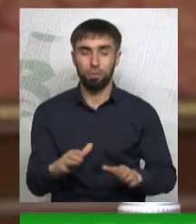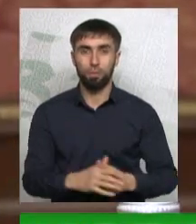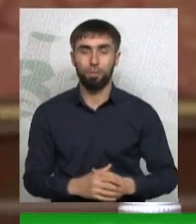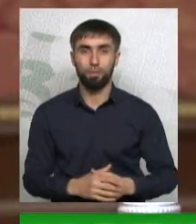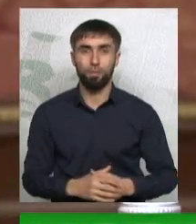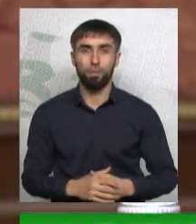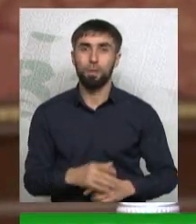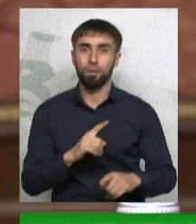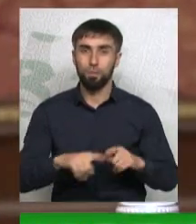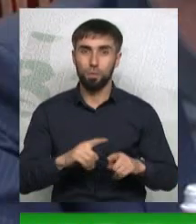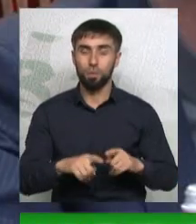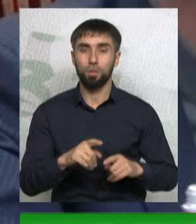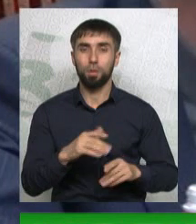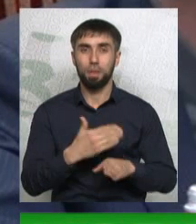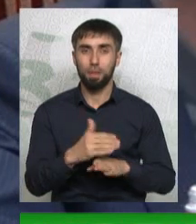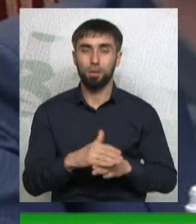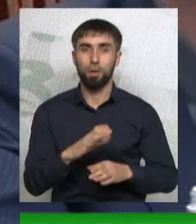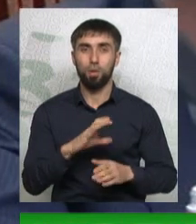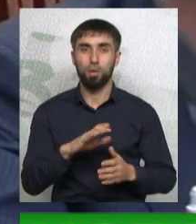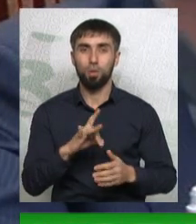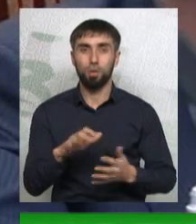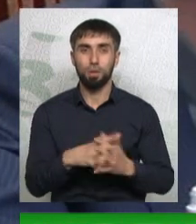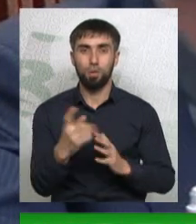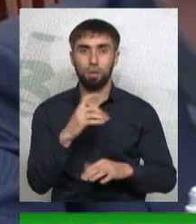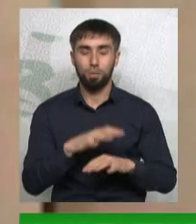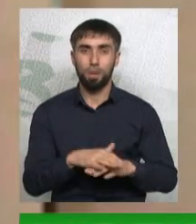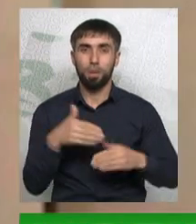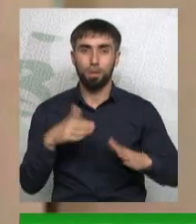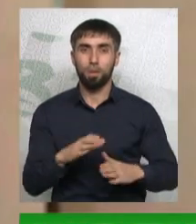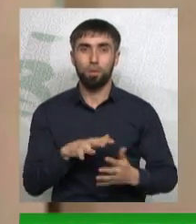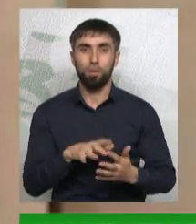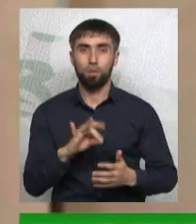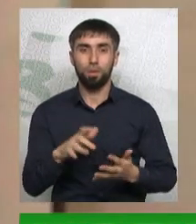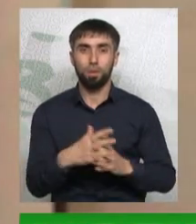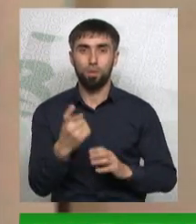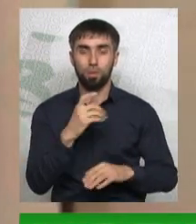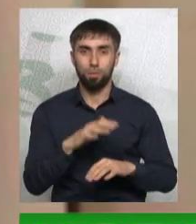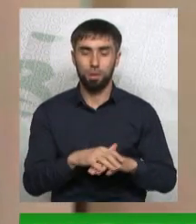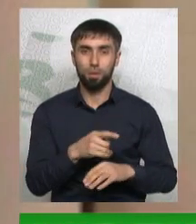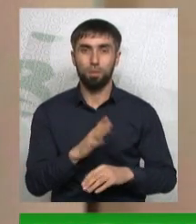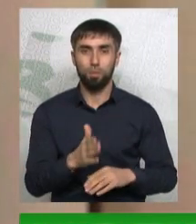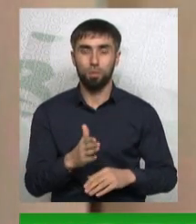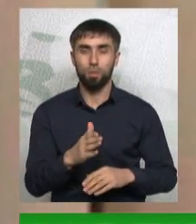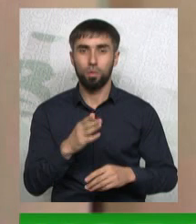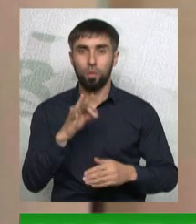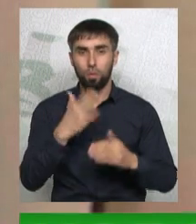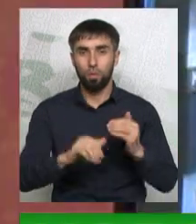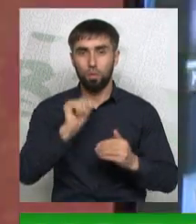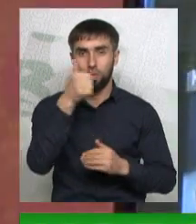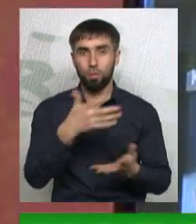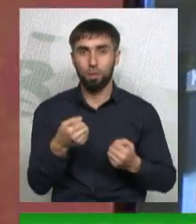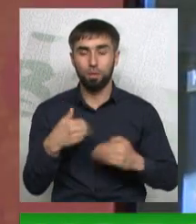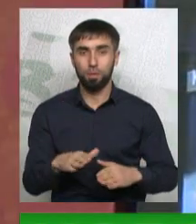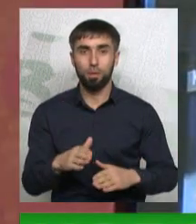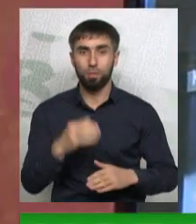там ускорения кредитования Россельхозбанка. Решение Россельхозбанк для себя принял. Кредитный комитет должен до конца года принять решение.